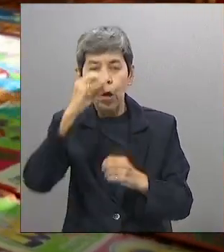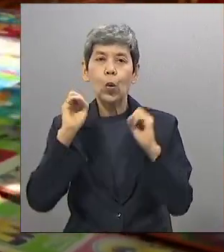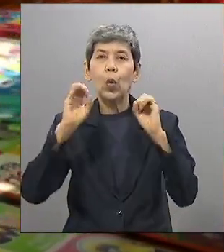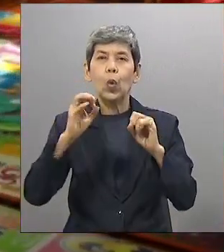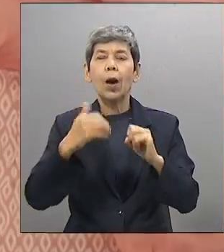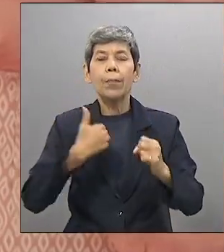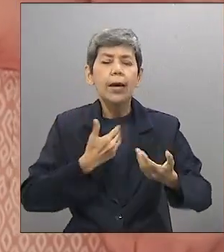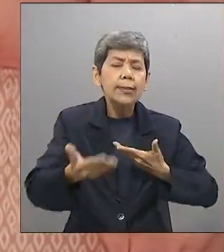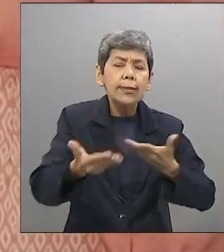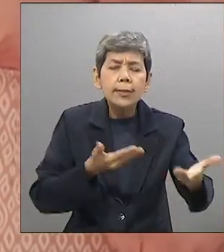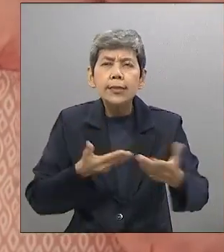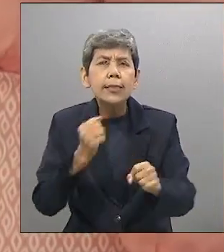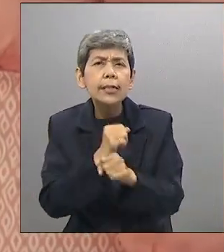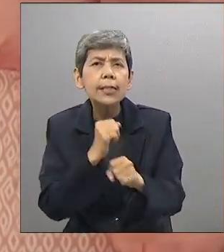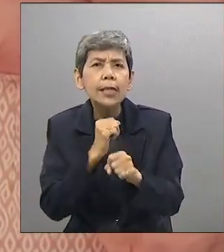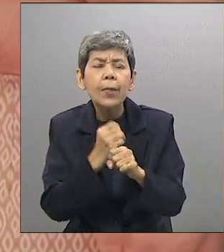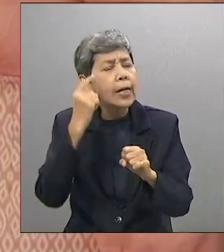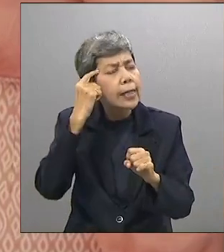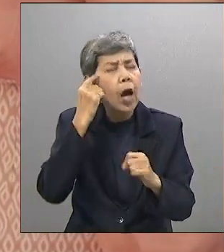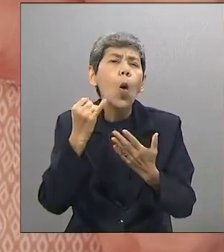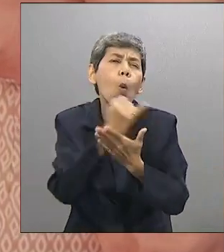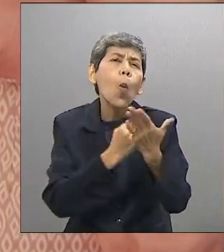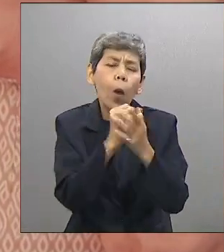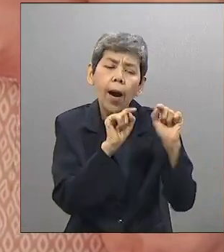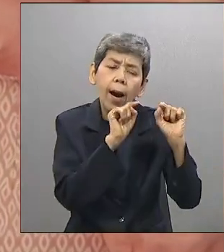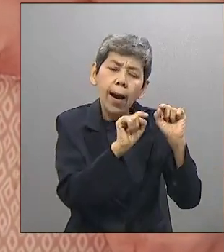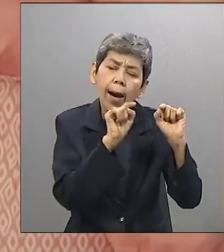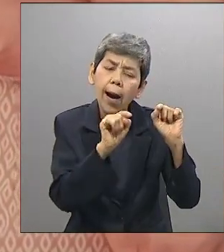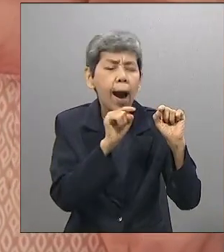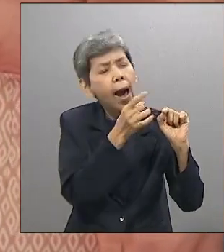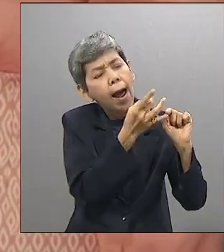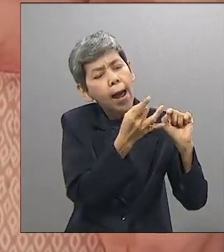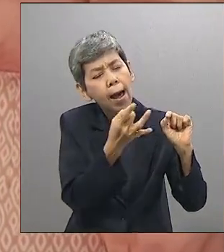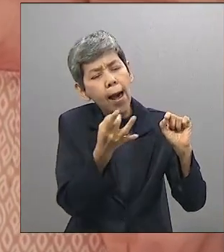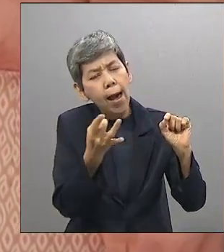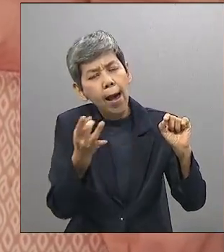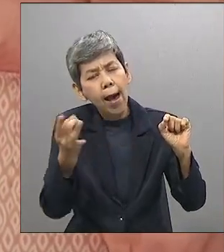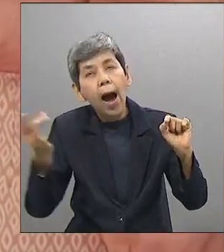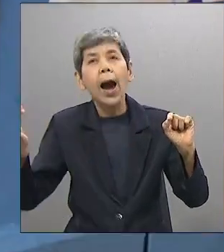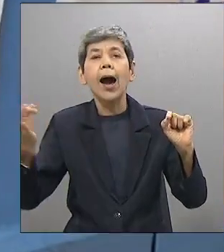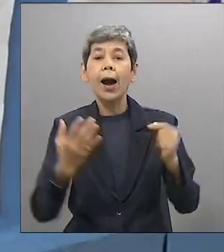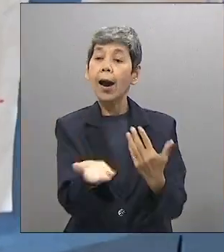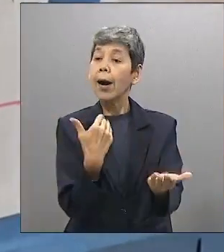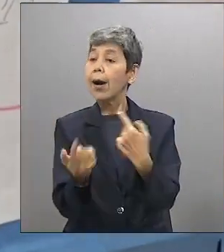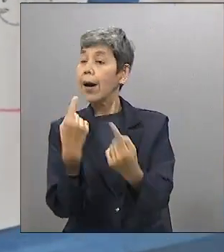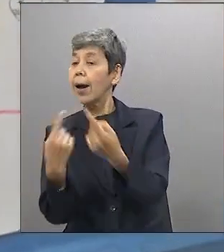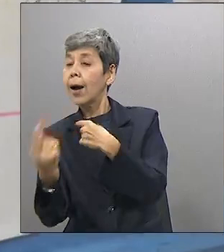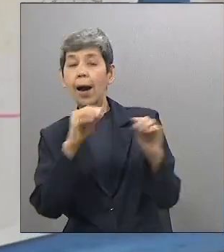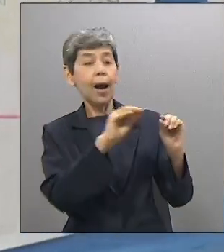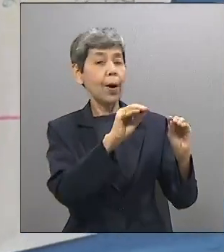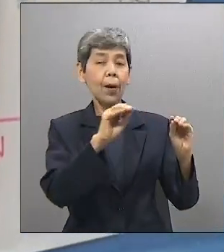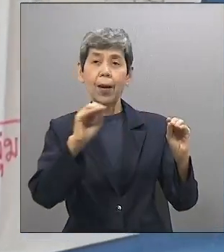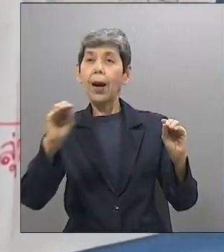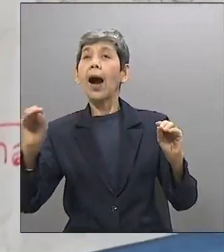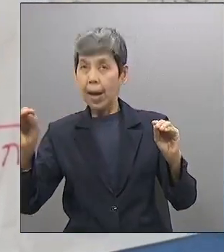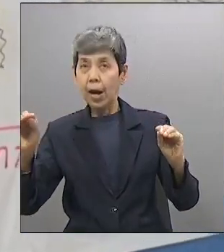ะวยการเรียงรำดบเหตุการนั่เ